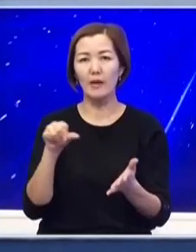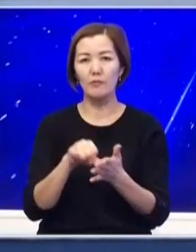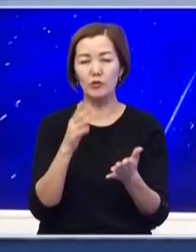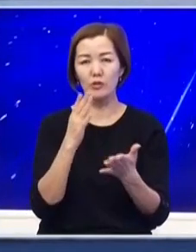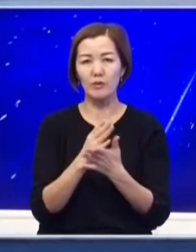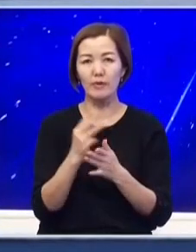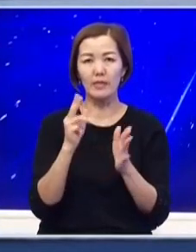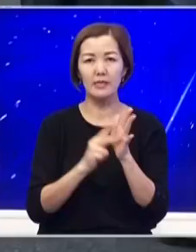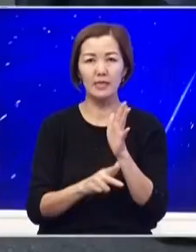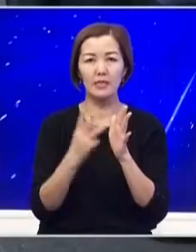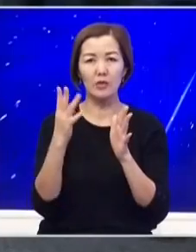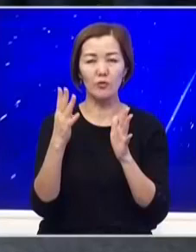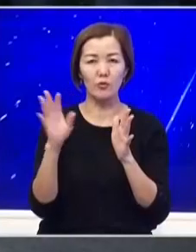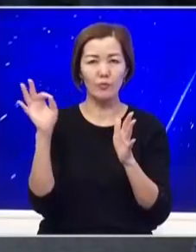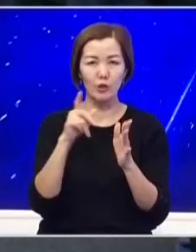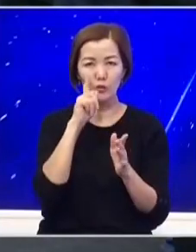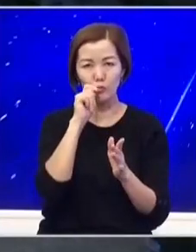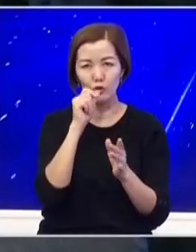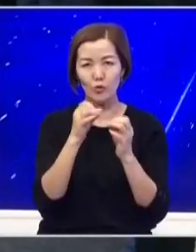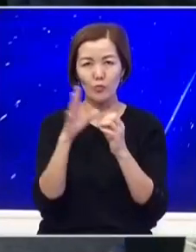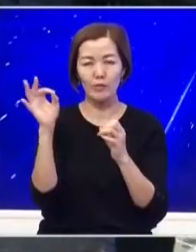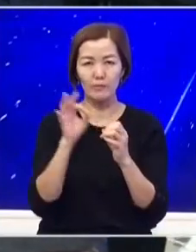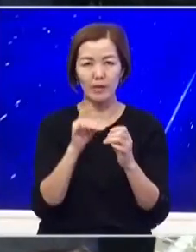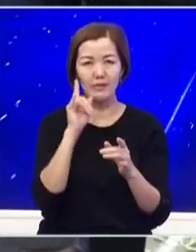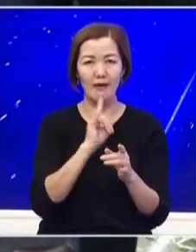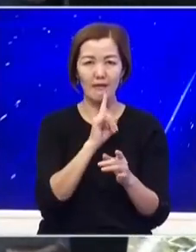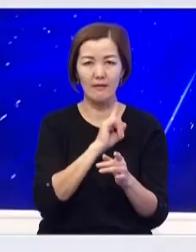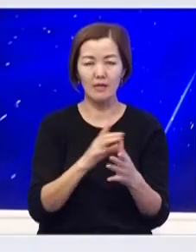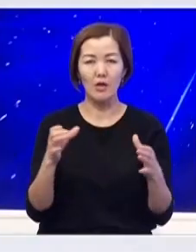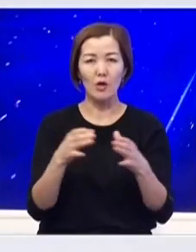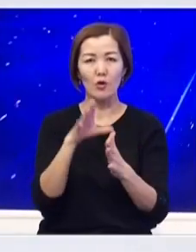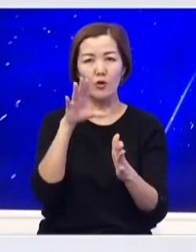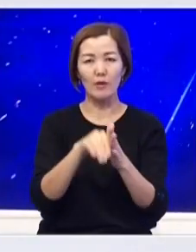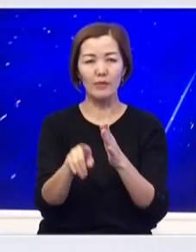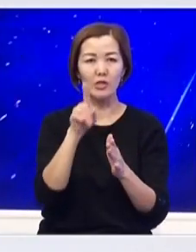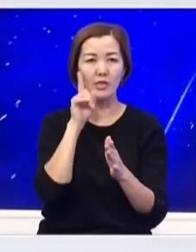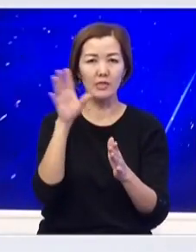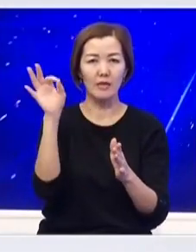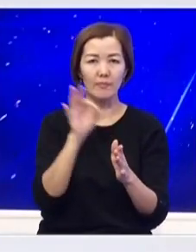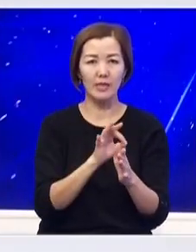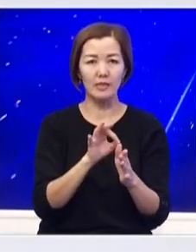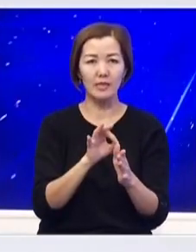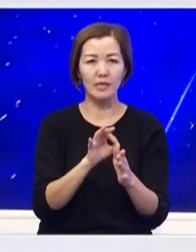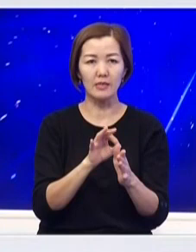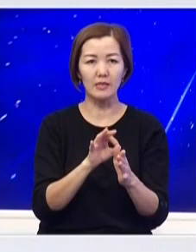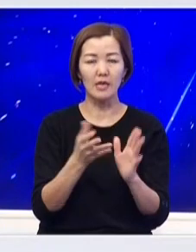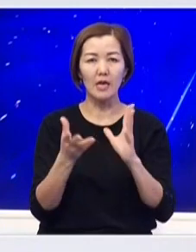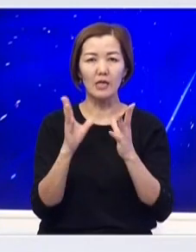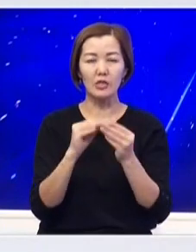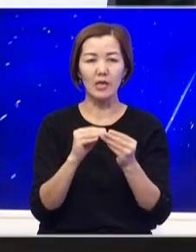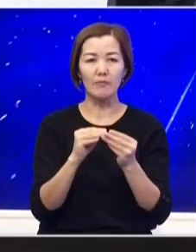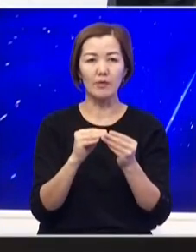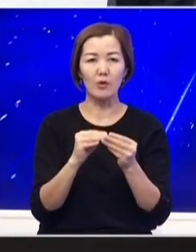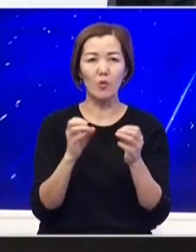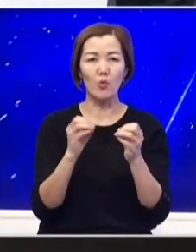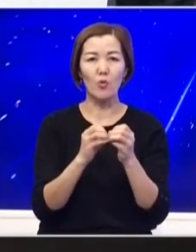Олардың 84% ерлер, 15% әйелдер. Құрамындағы жастардың үлесі кеңес мүшелерінің жалпы